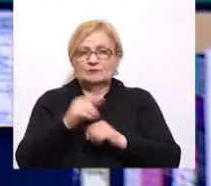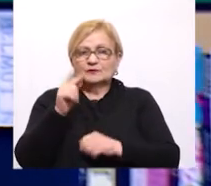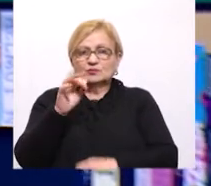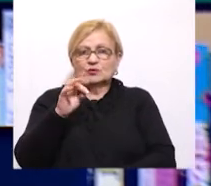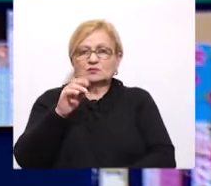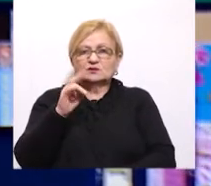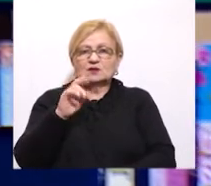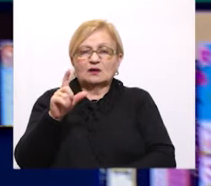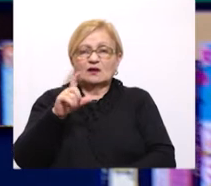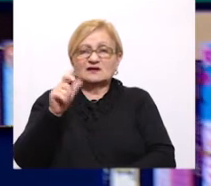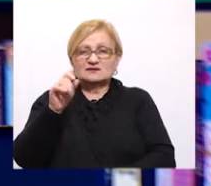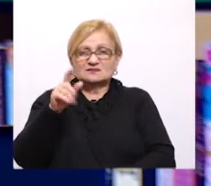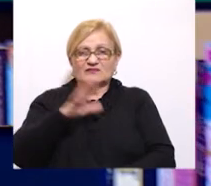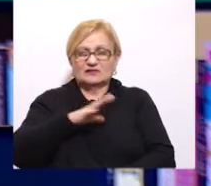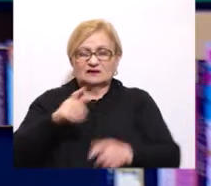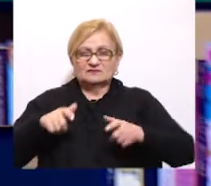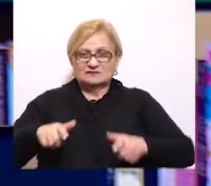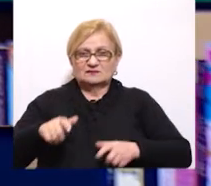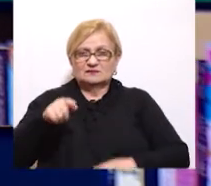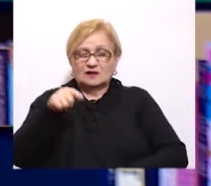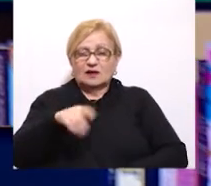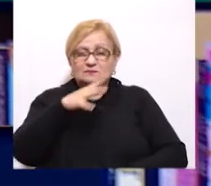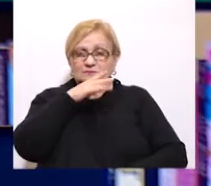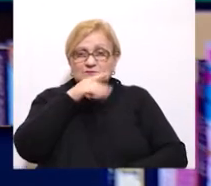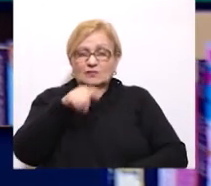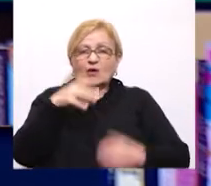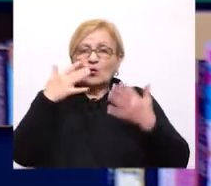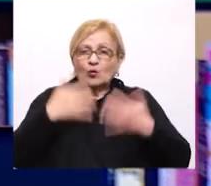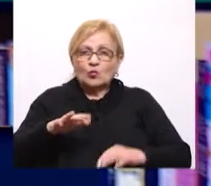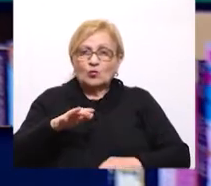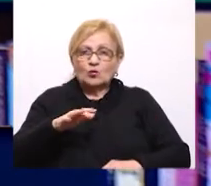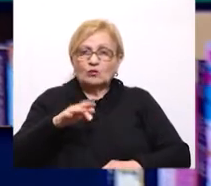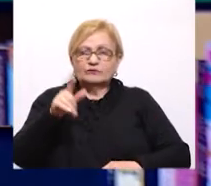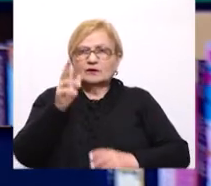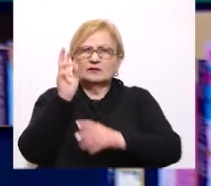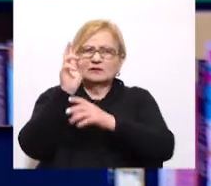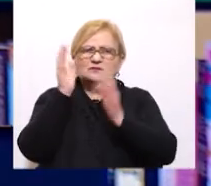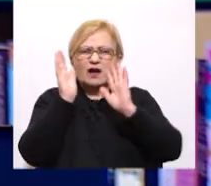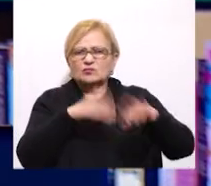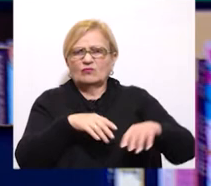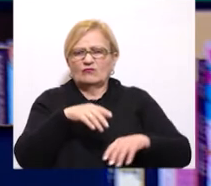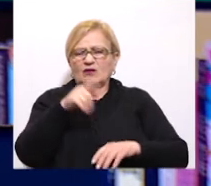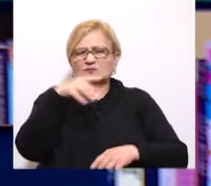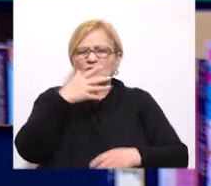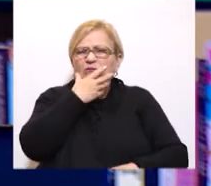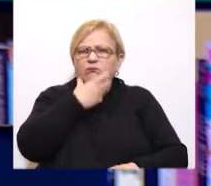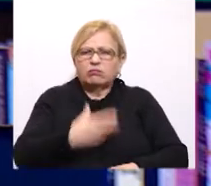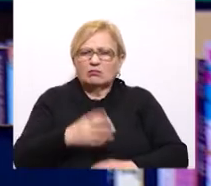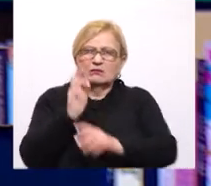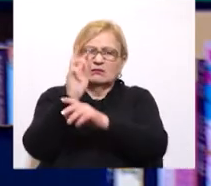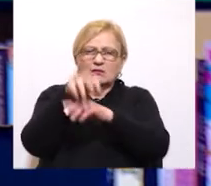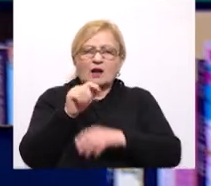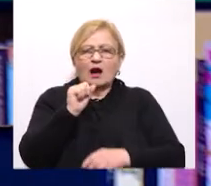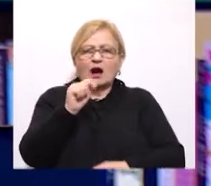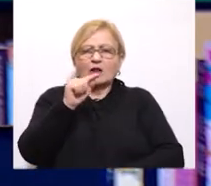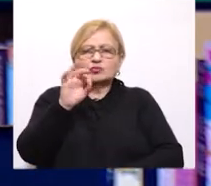თორნიკე ერისთავი კი, როგორც ვიცით, ამ დროს უკვე ათონზეა, ვერმონაზნური